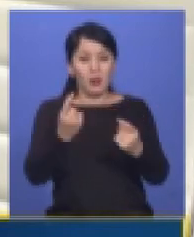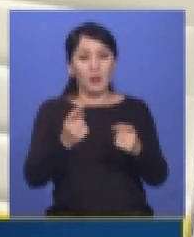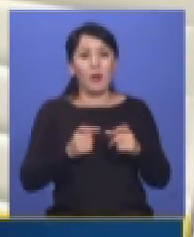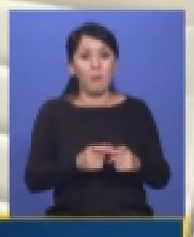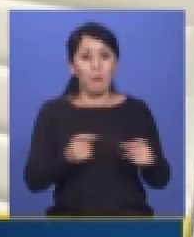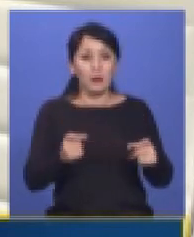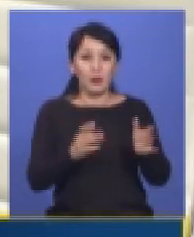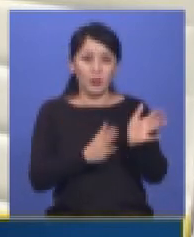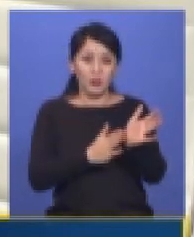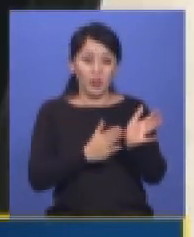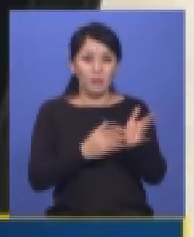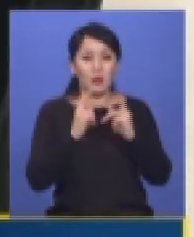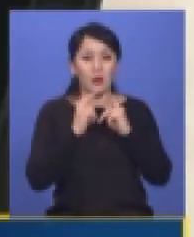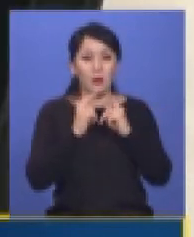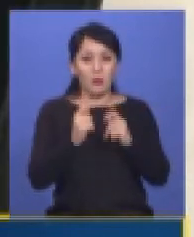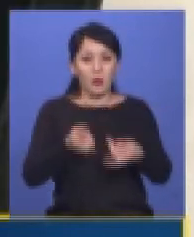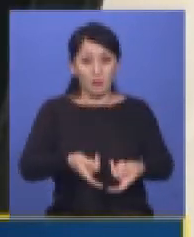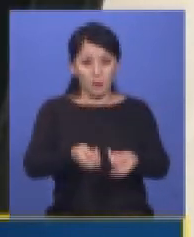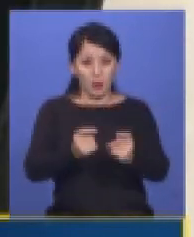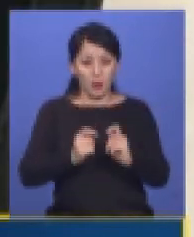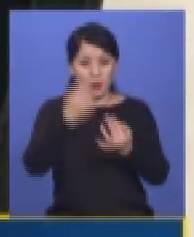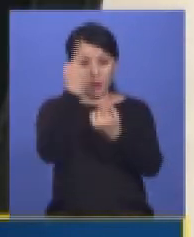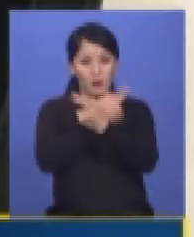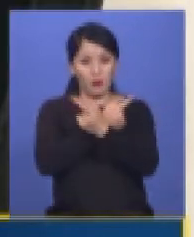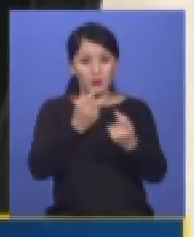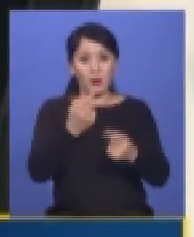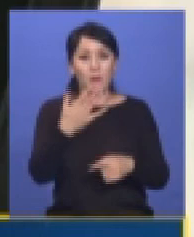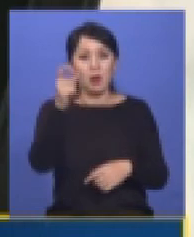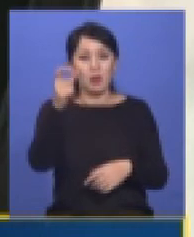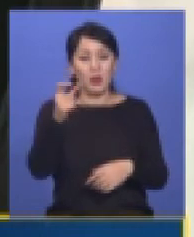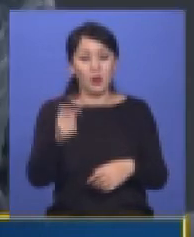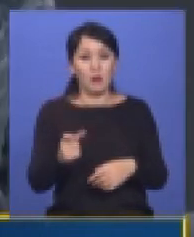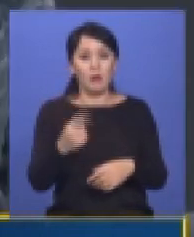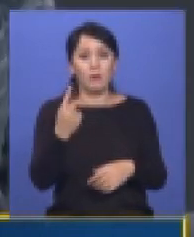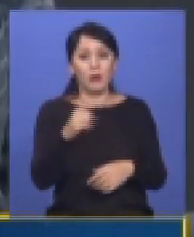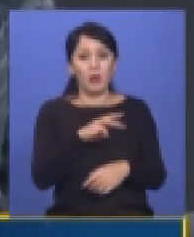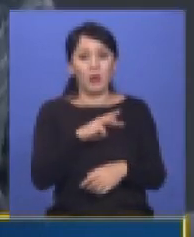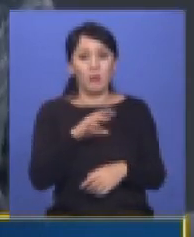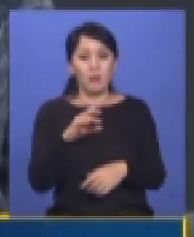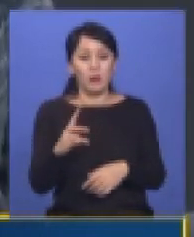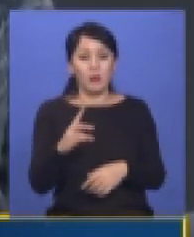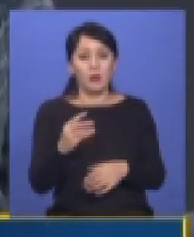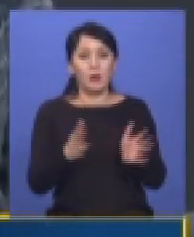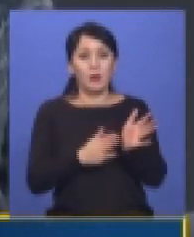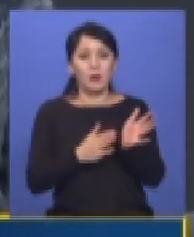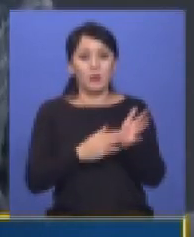азаматтарды сыйақымен ынталандыру. Департаментте осындай хабарлама үшін 5 адамға жалпы соммасы 1 миллион теңгеден астам